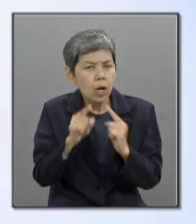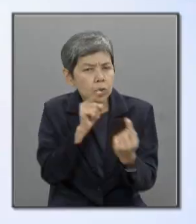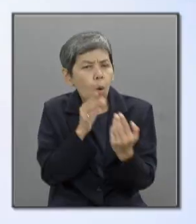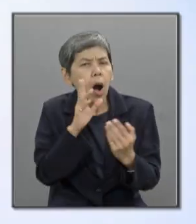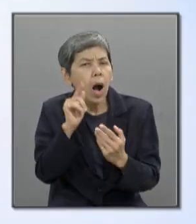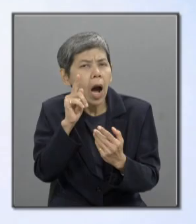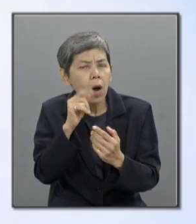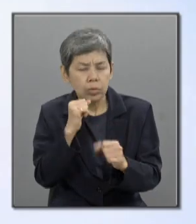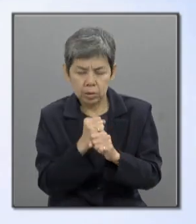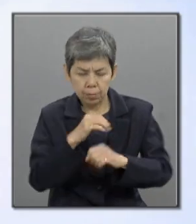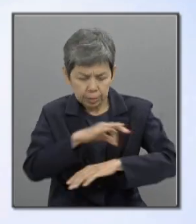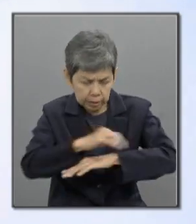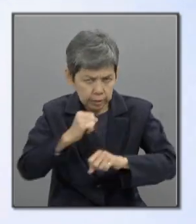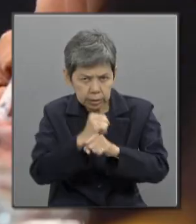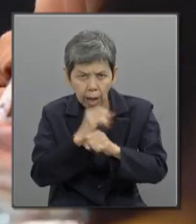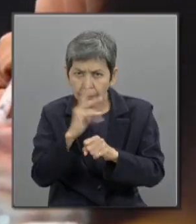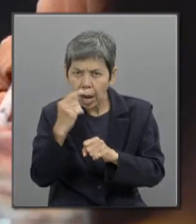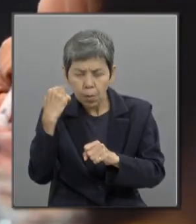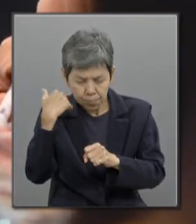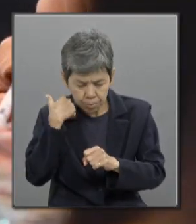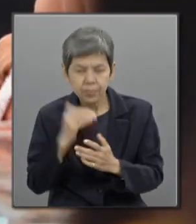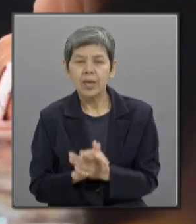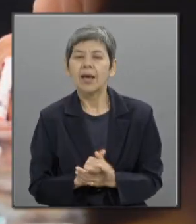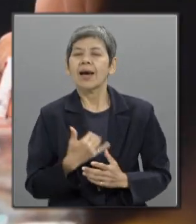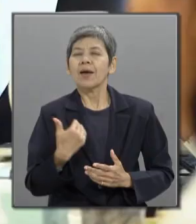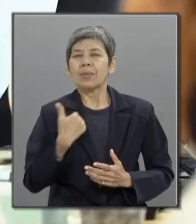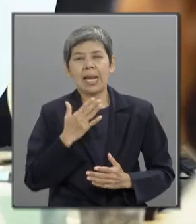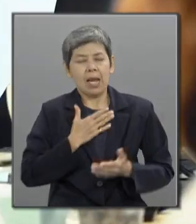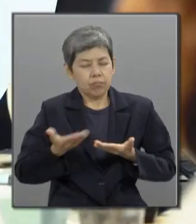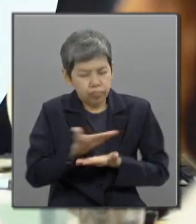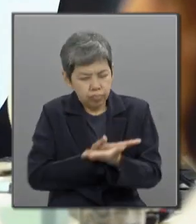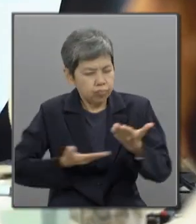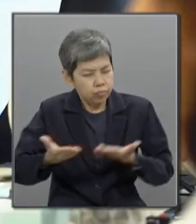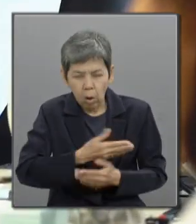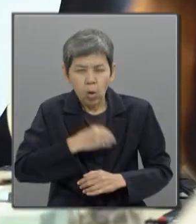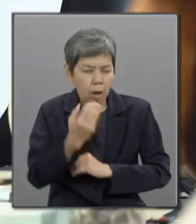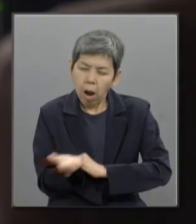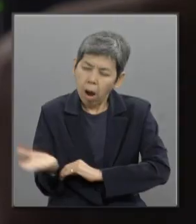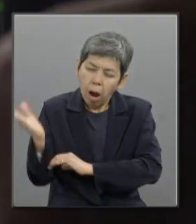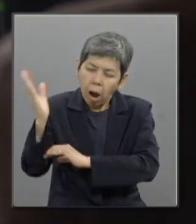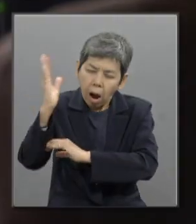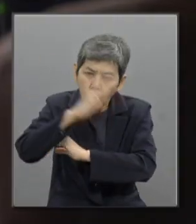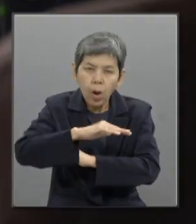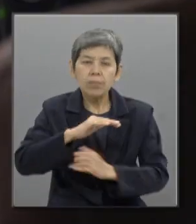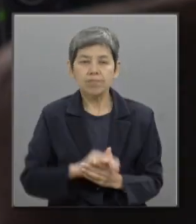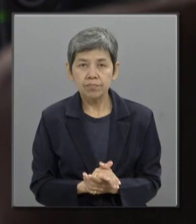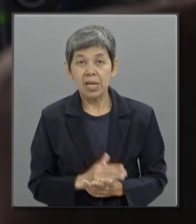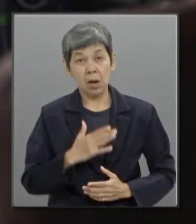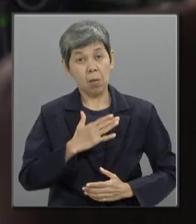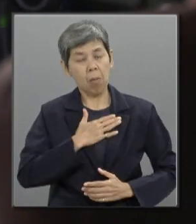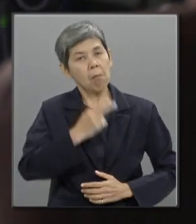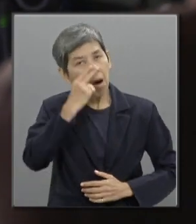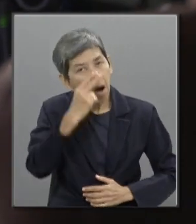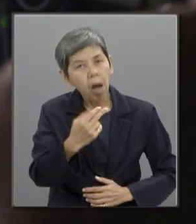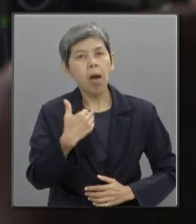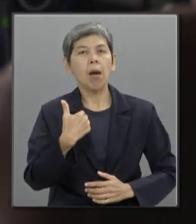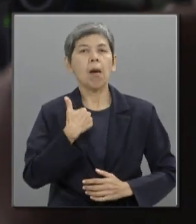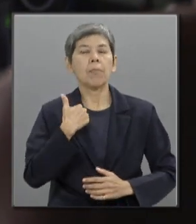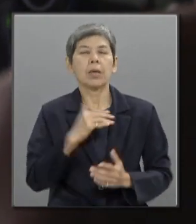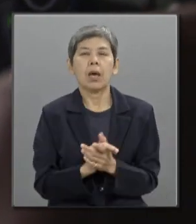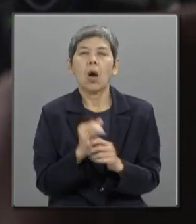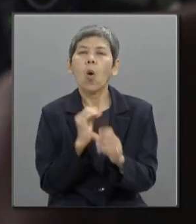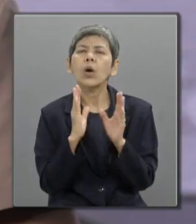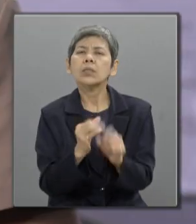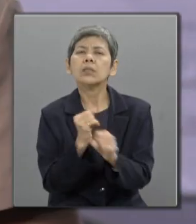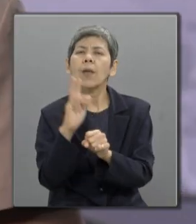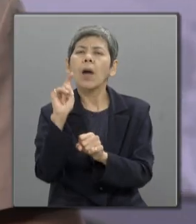หรือก็บรรณาธิการข่าวโดยตรงอีกพูดง่ายๆก็คือว่าเราประชุมกันแทบจะทั้งวันเลยทีเดียวและผมก็พบว่าสิ่งที่ผู้สื่อ